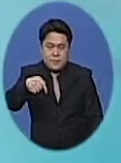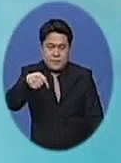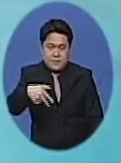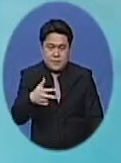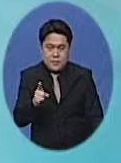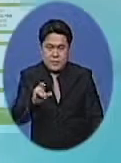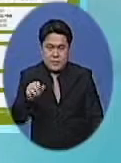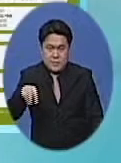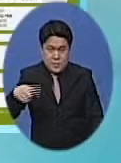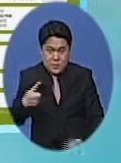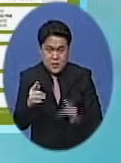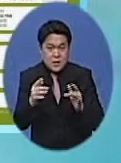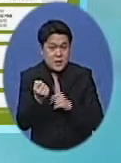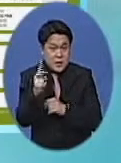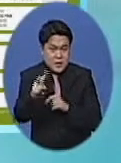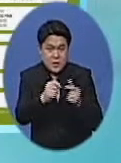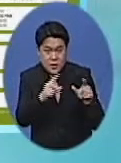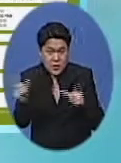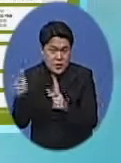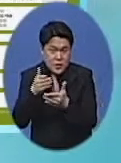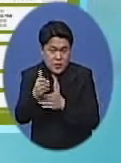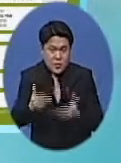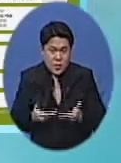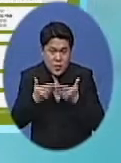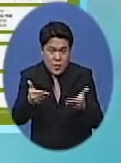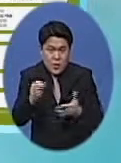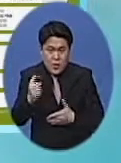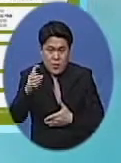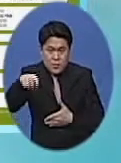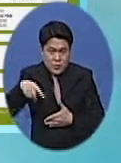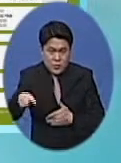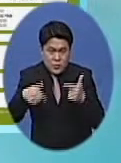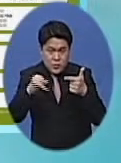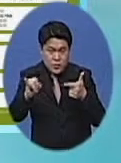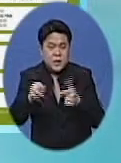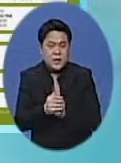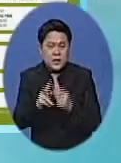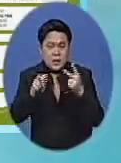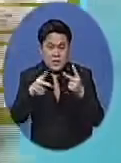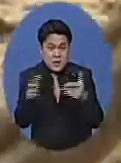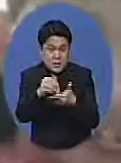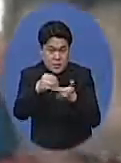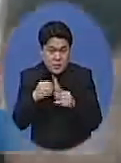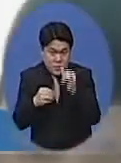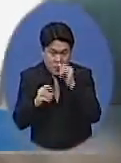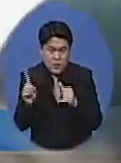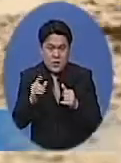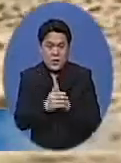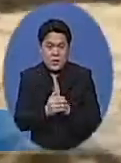굿네이버스에서는 미디어 전문 자원봉사 동아리 온플러스 6기를 이번 달 22일까지 모집합니다.